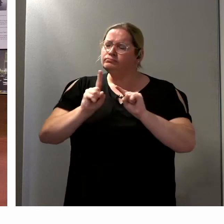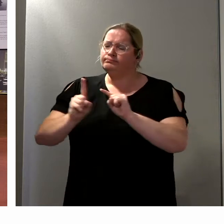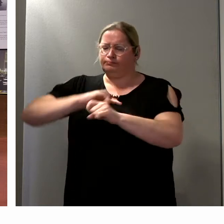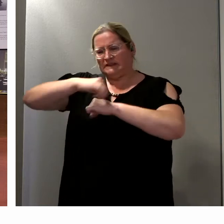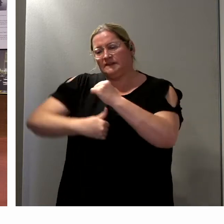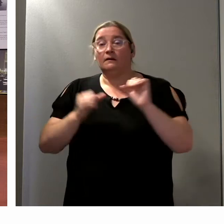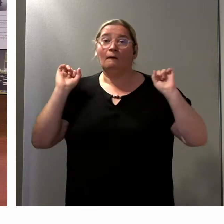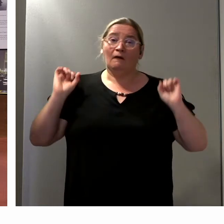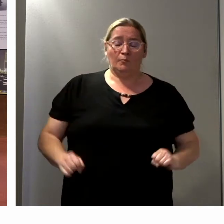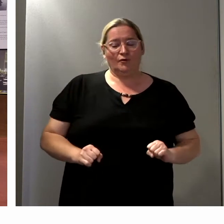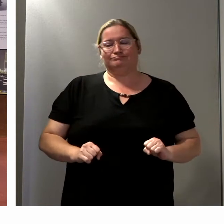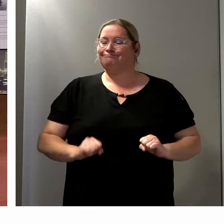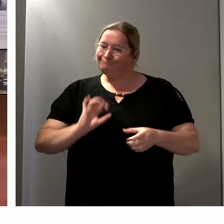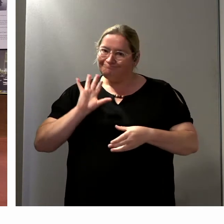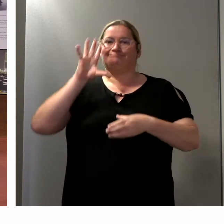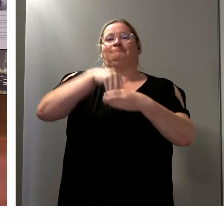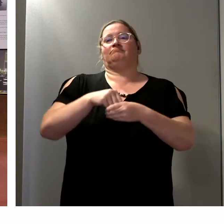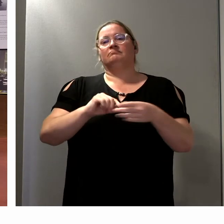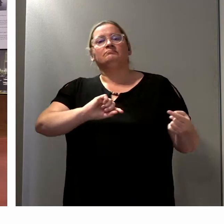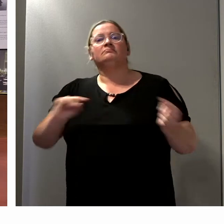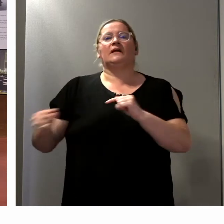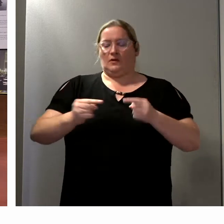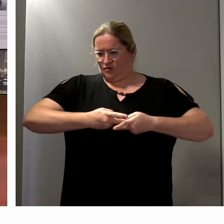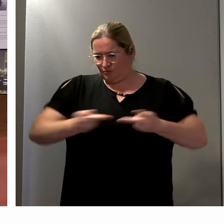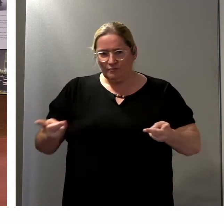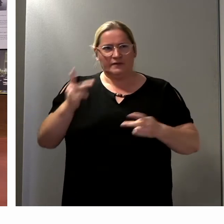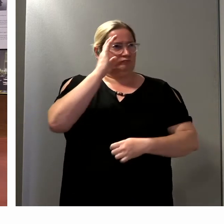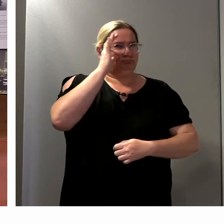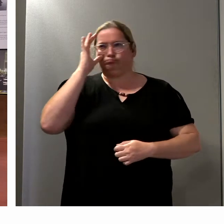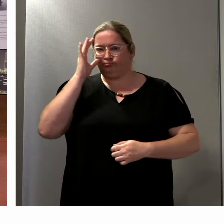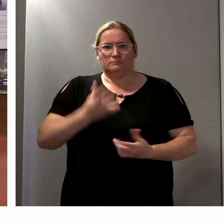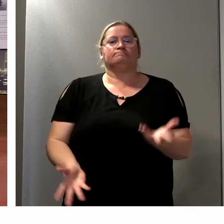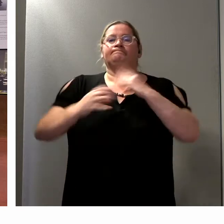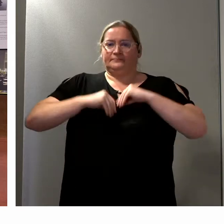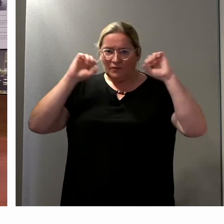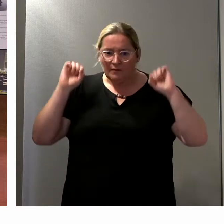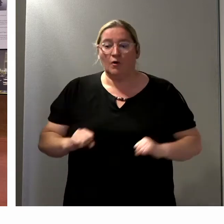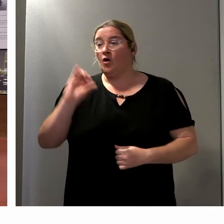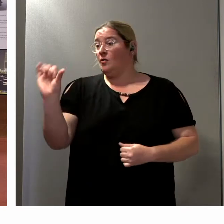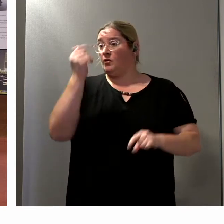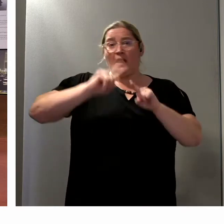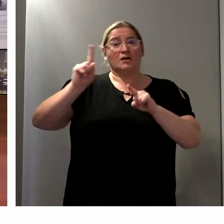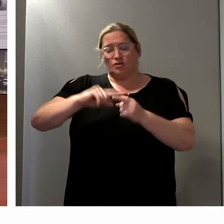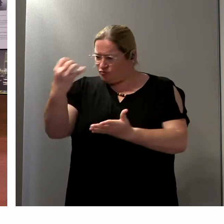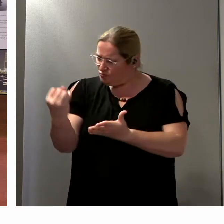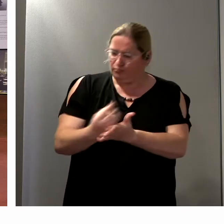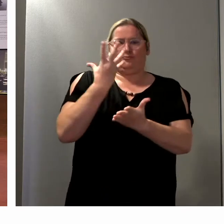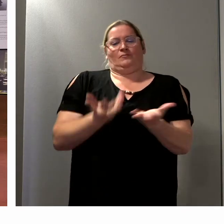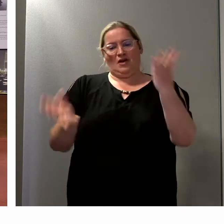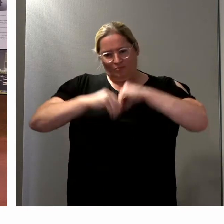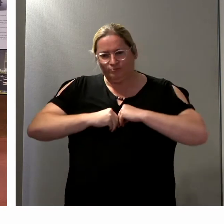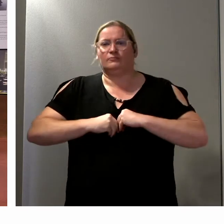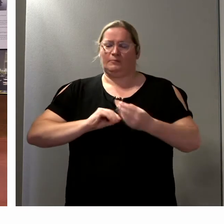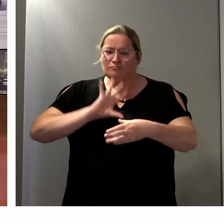de pouvoir participer au débat public, la base étant justement de pouvoir d'abord accéder à l'information publique. C'est un